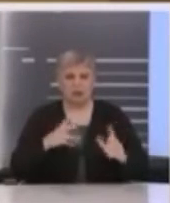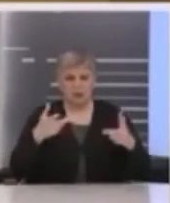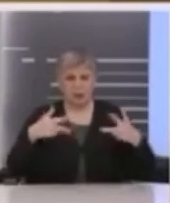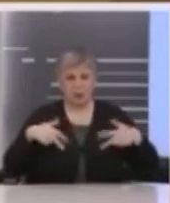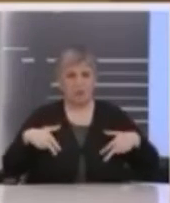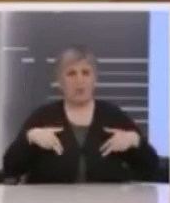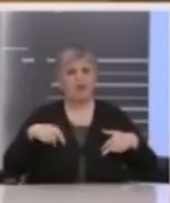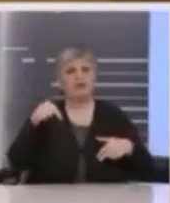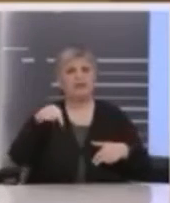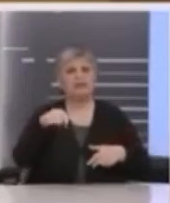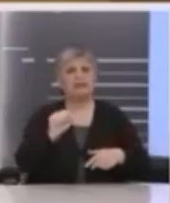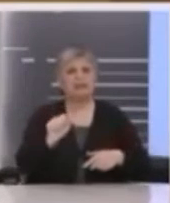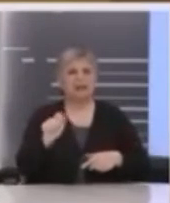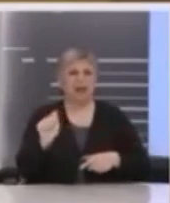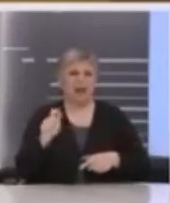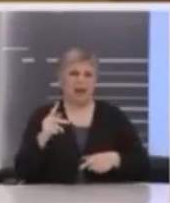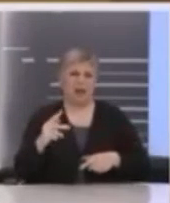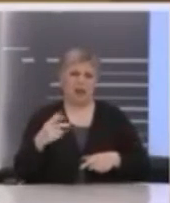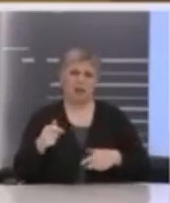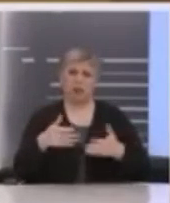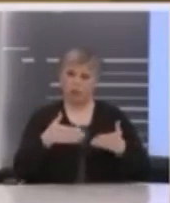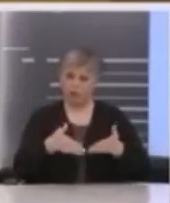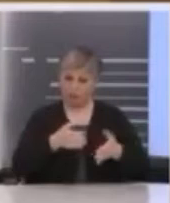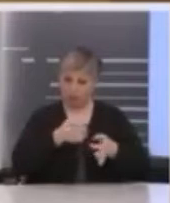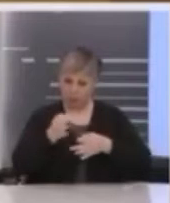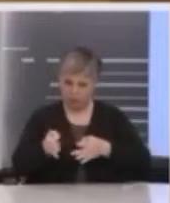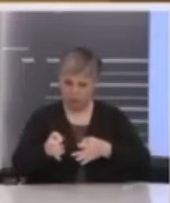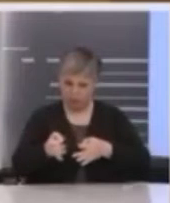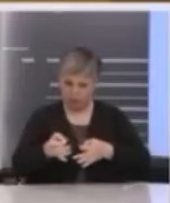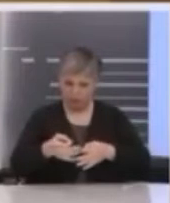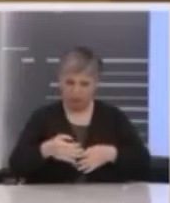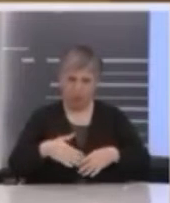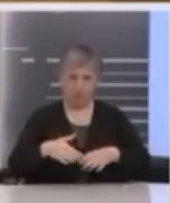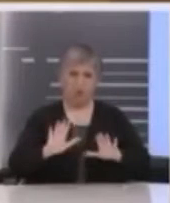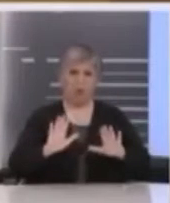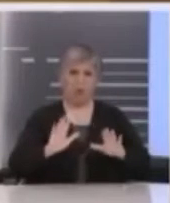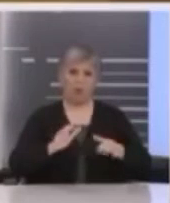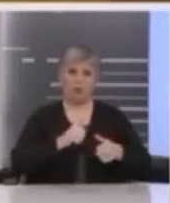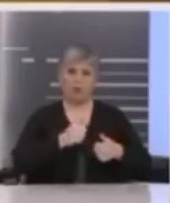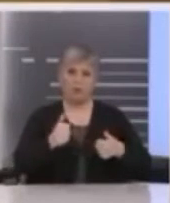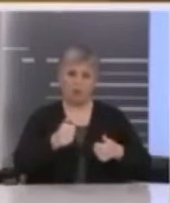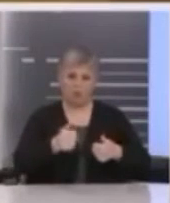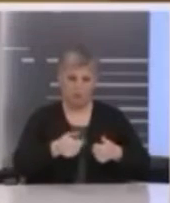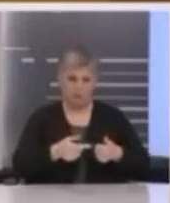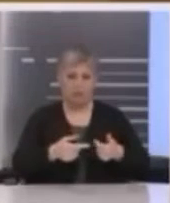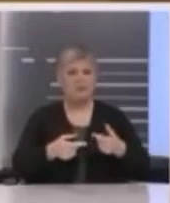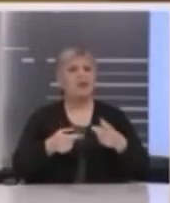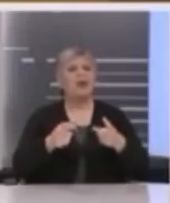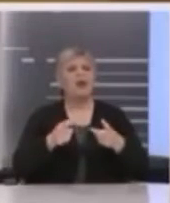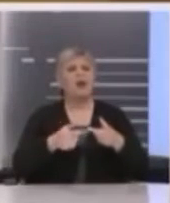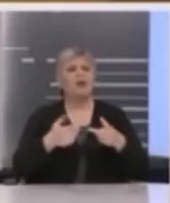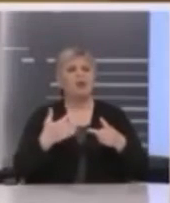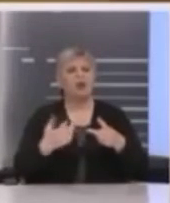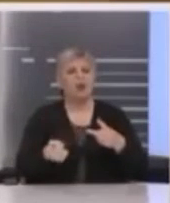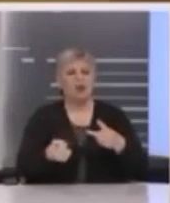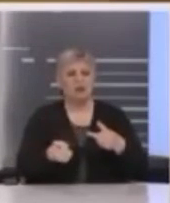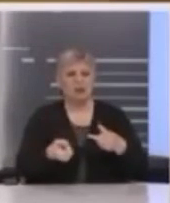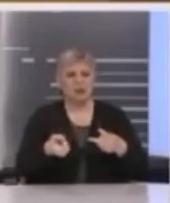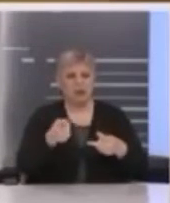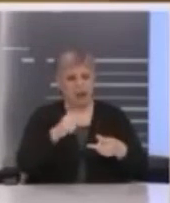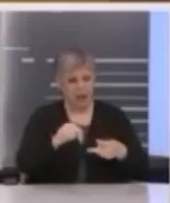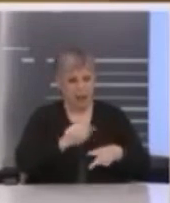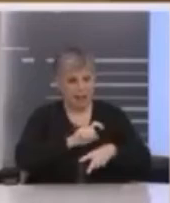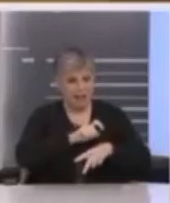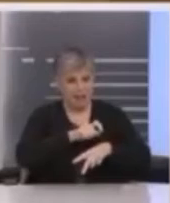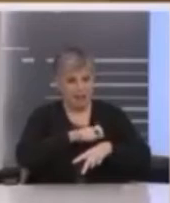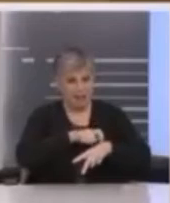Μακάρι να ήταν μόνο αυτό. Η σύλληψη του υπερπλεονάσματος είναι η